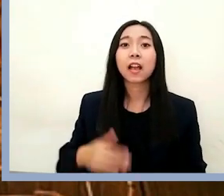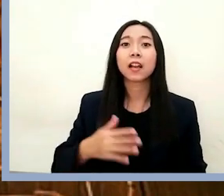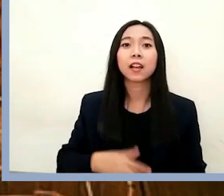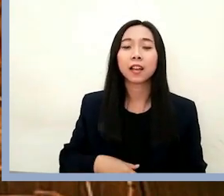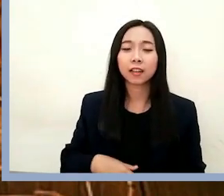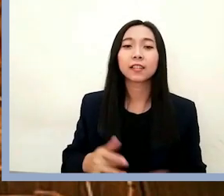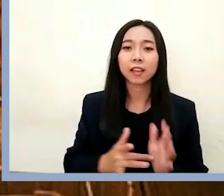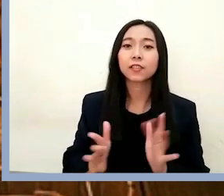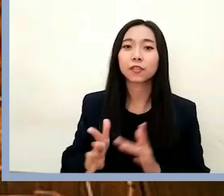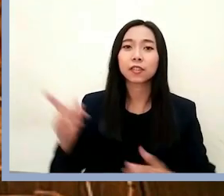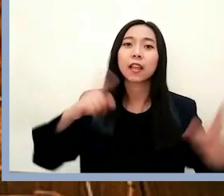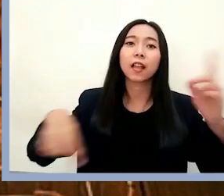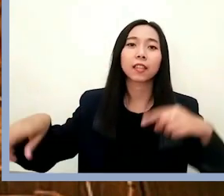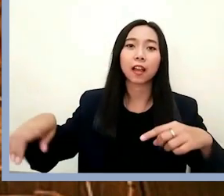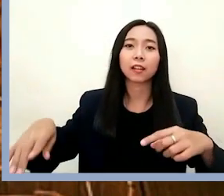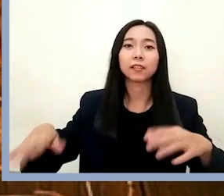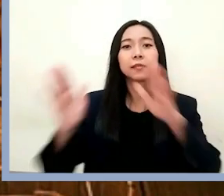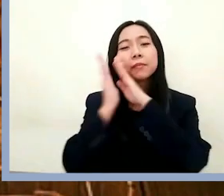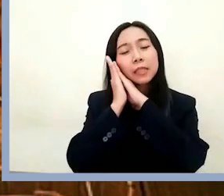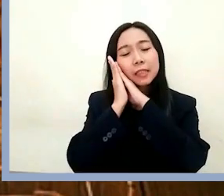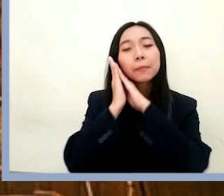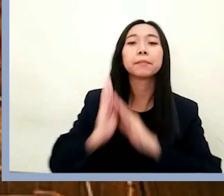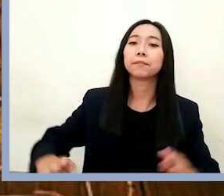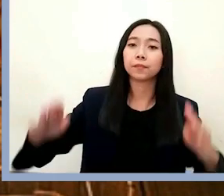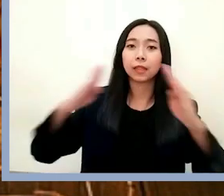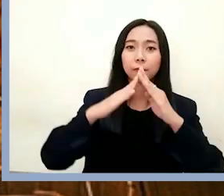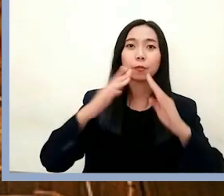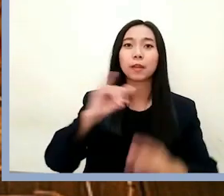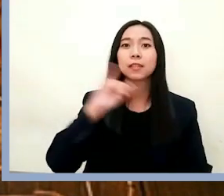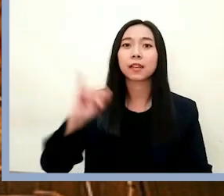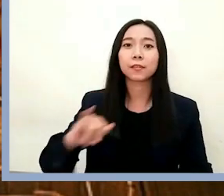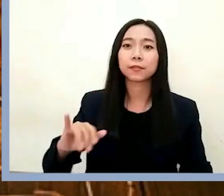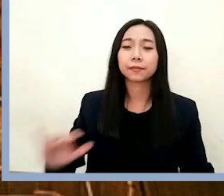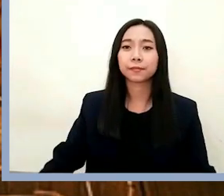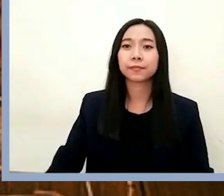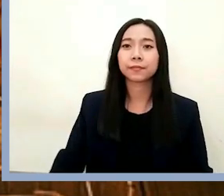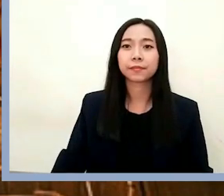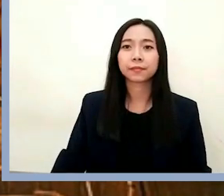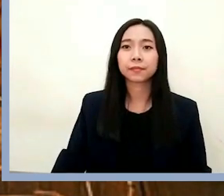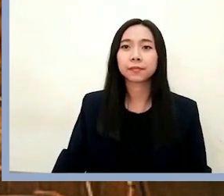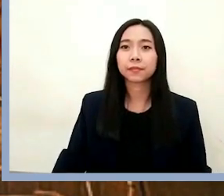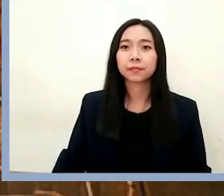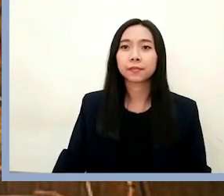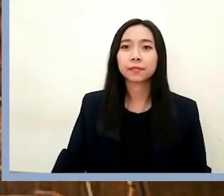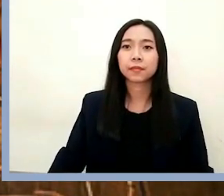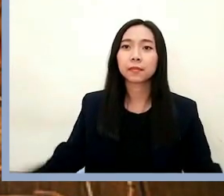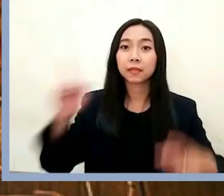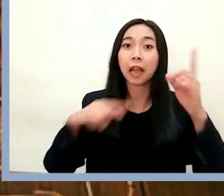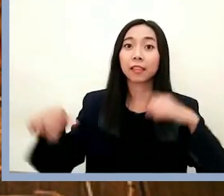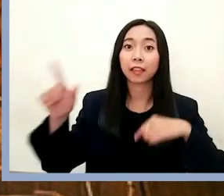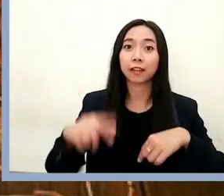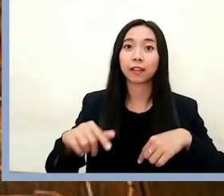dan menginap di rumah sakit saudara-saudara berkunjung dan